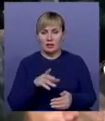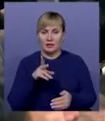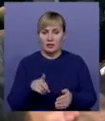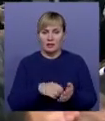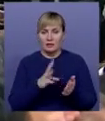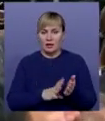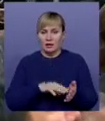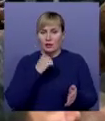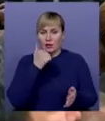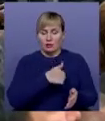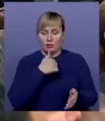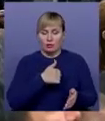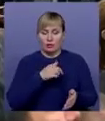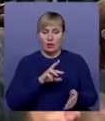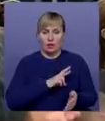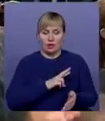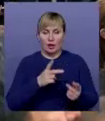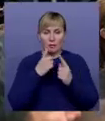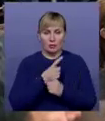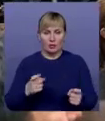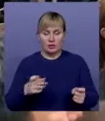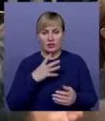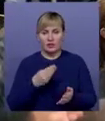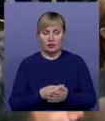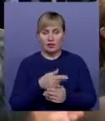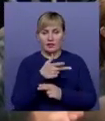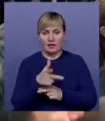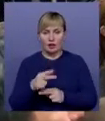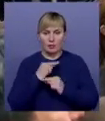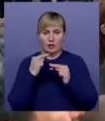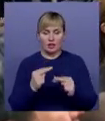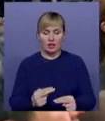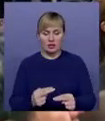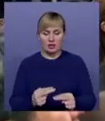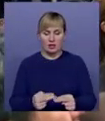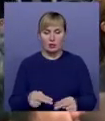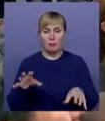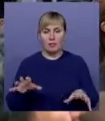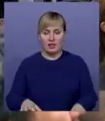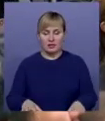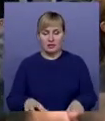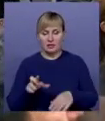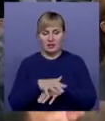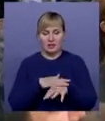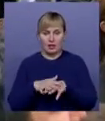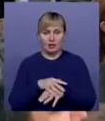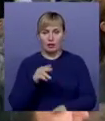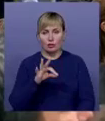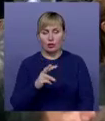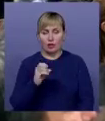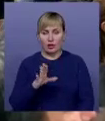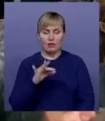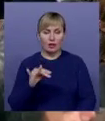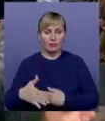2019 года я опубликовала свое видео обращение президенту страны токаева и